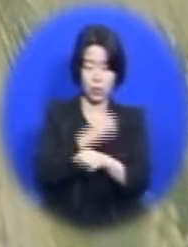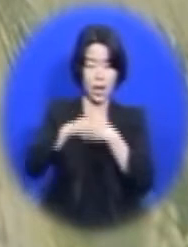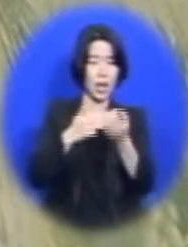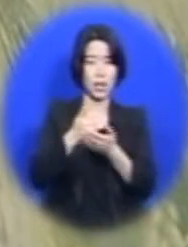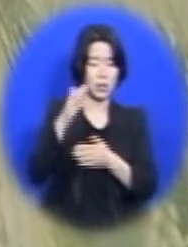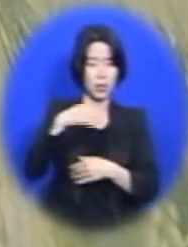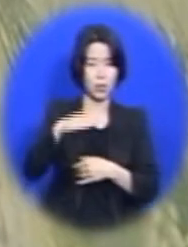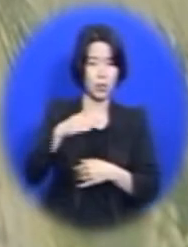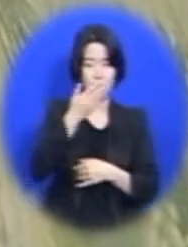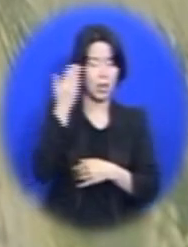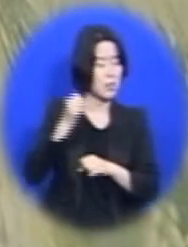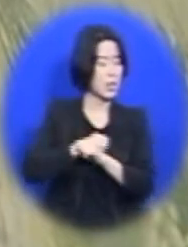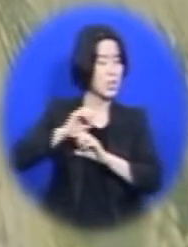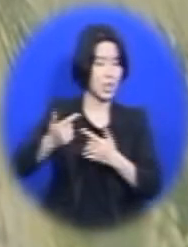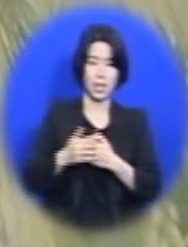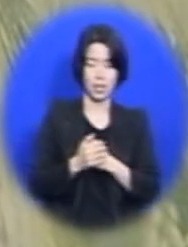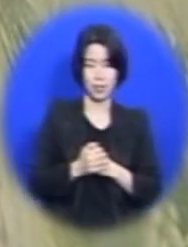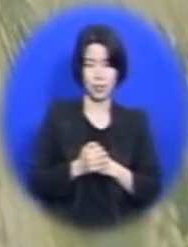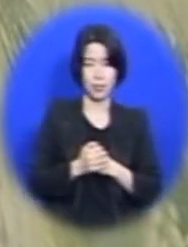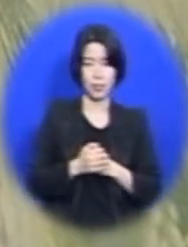외면하지 않으십니다.